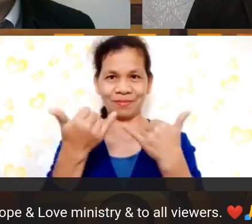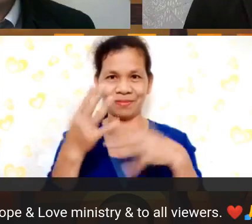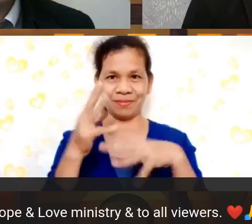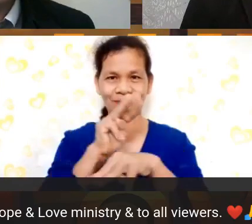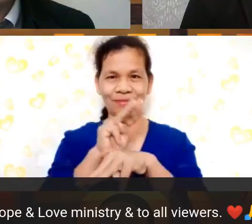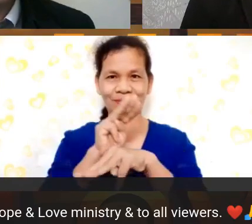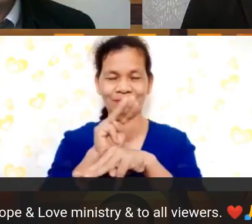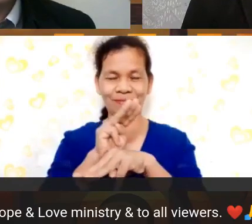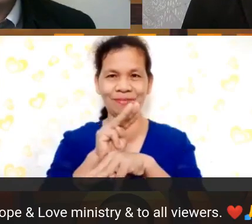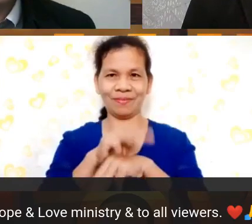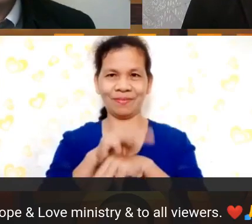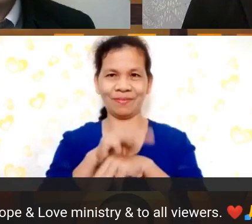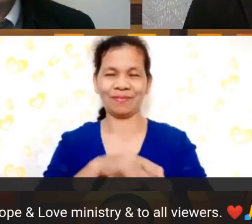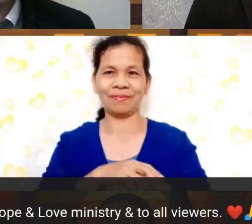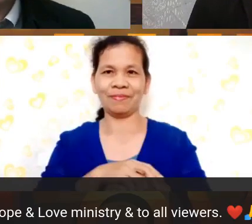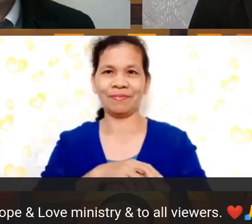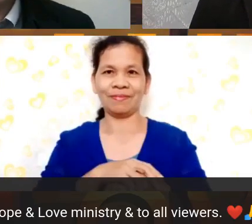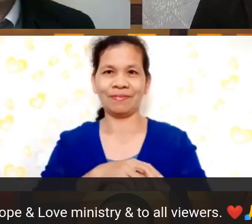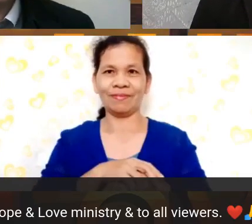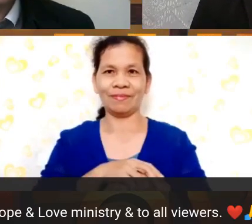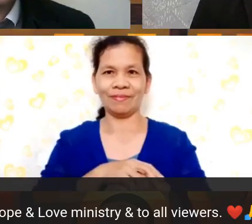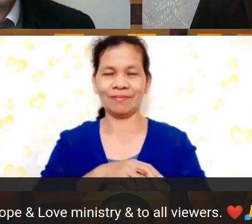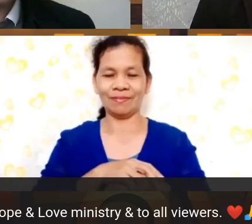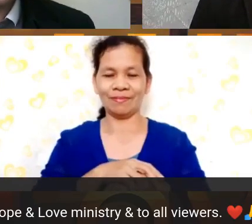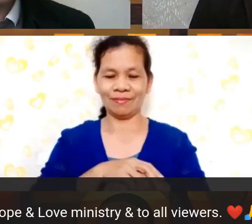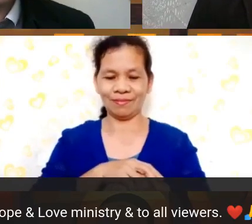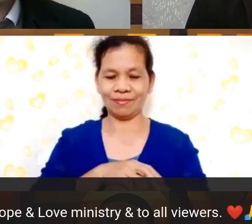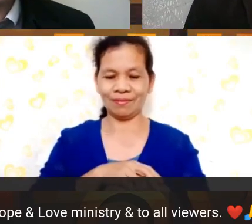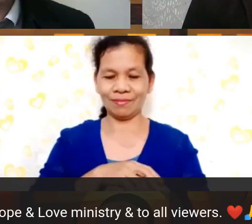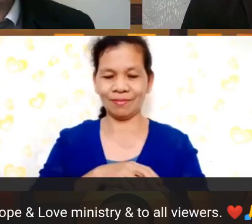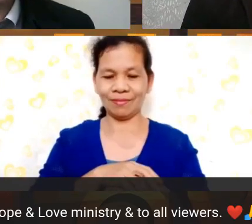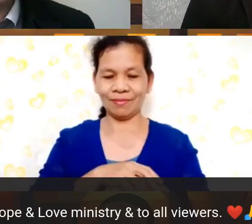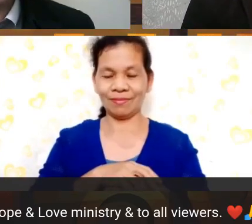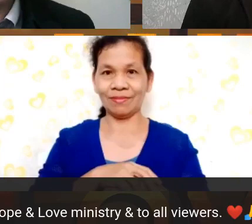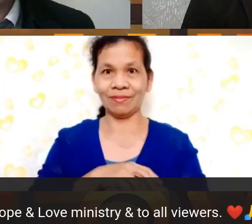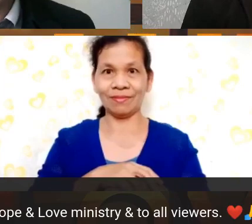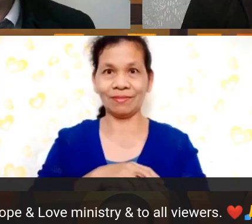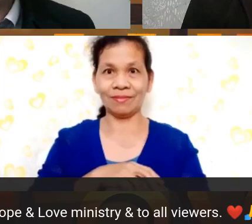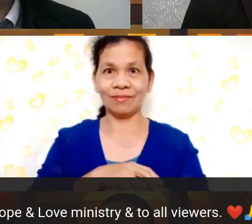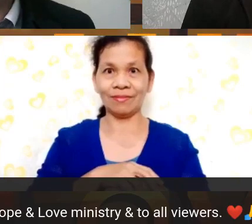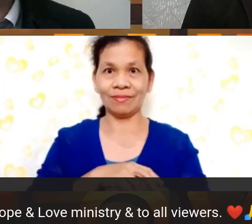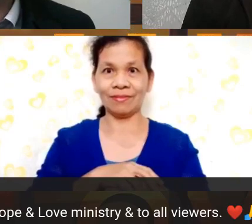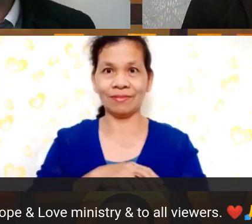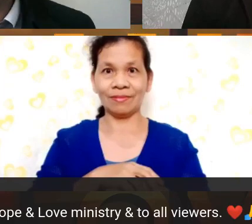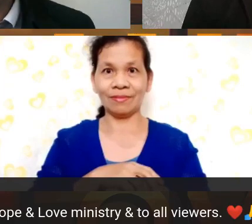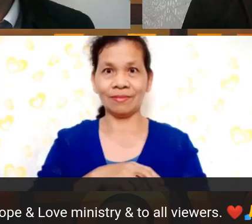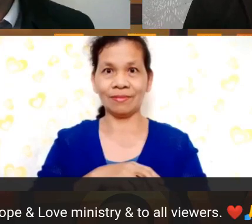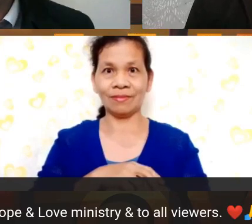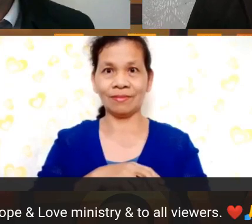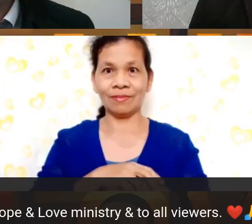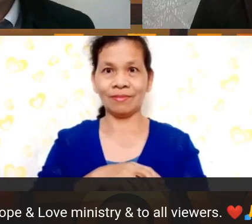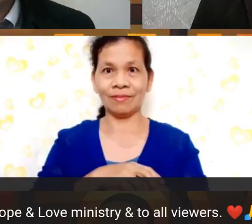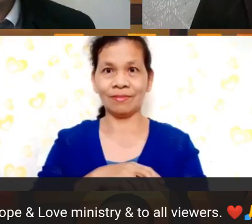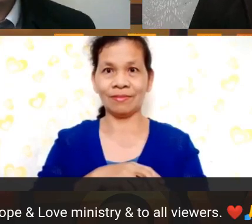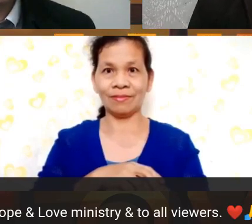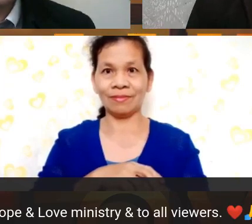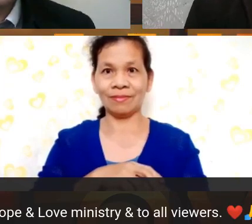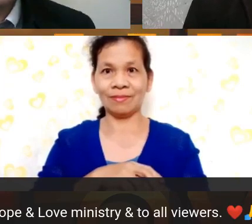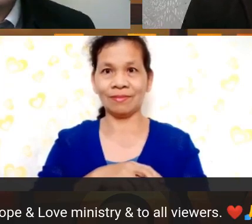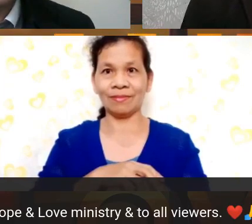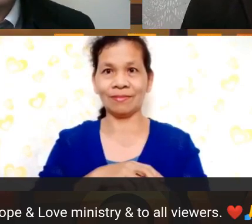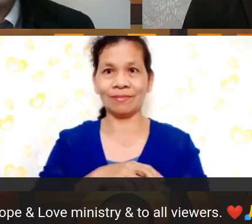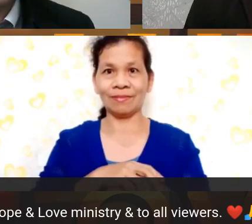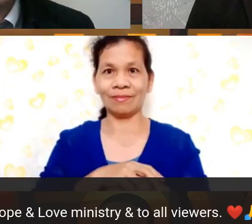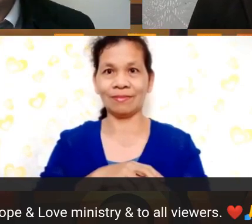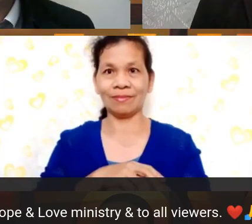Love Ministry. Pastor, kasama natin si Father Glenn. Okay,